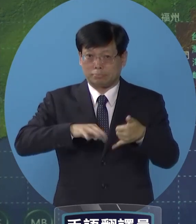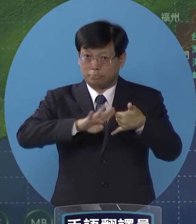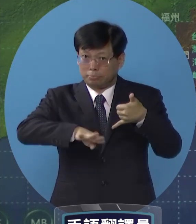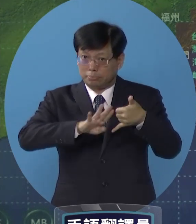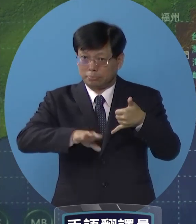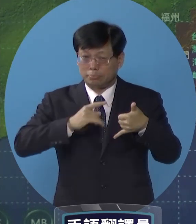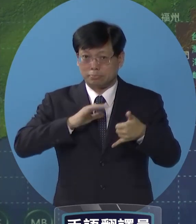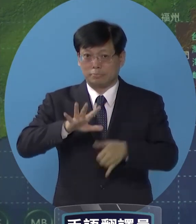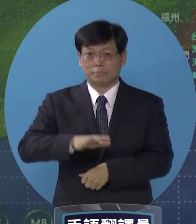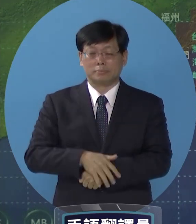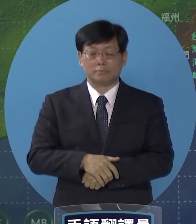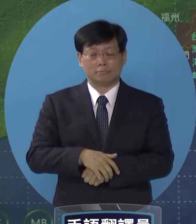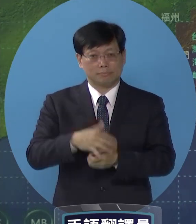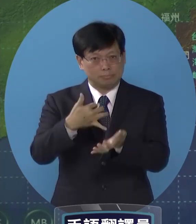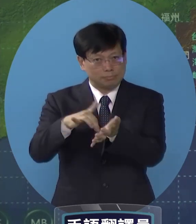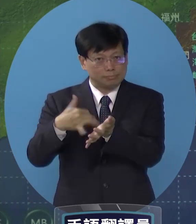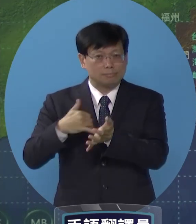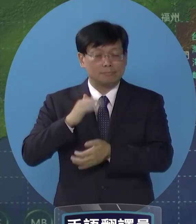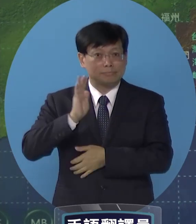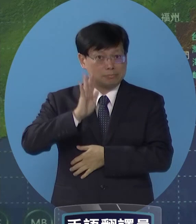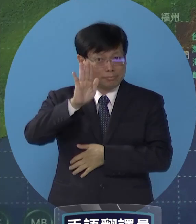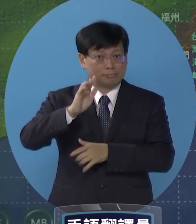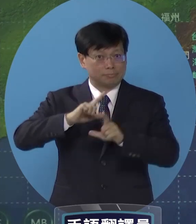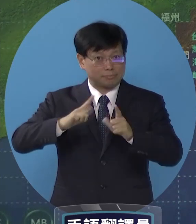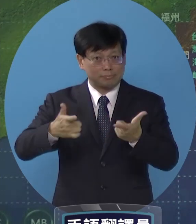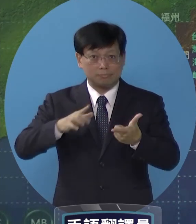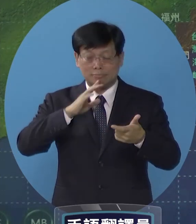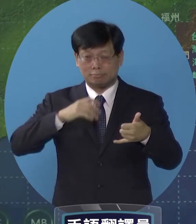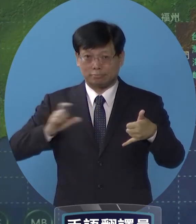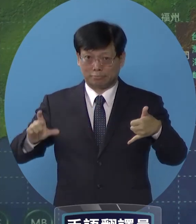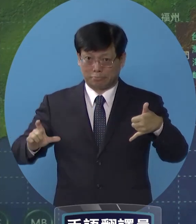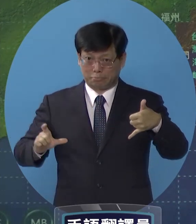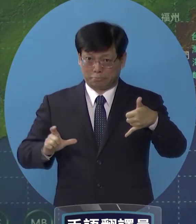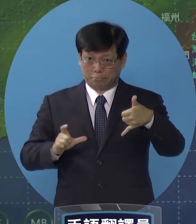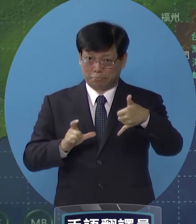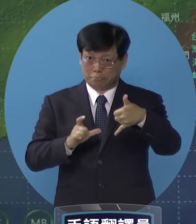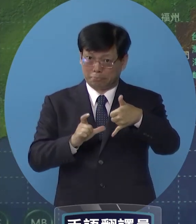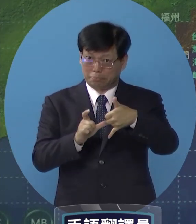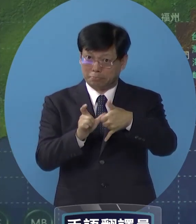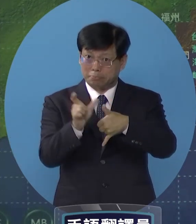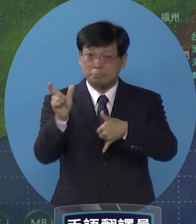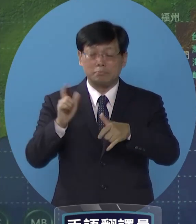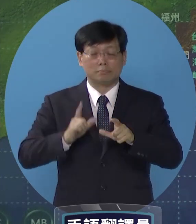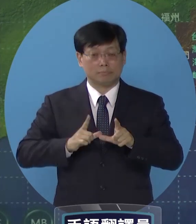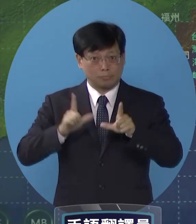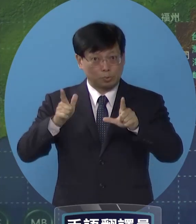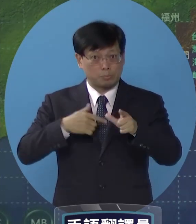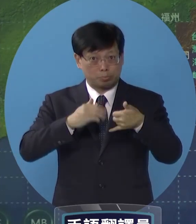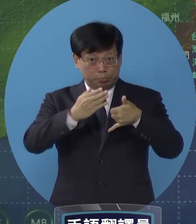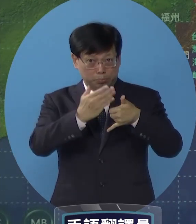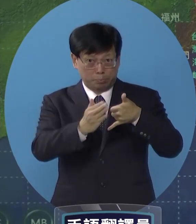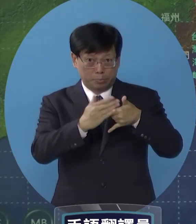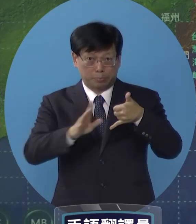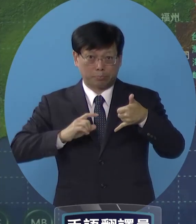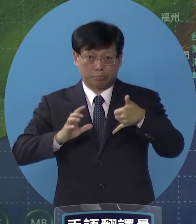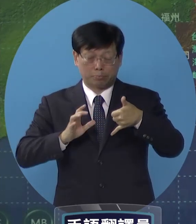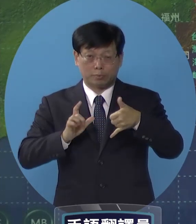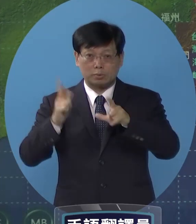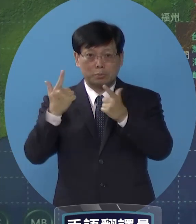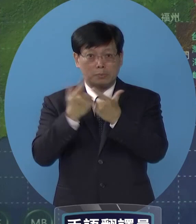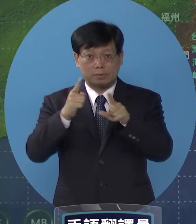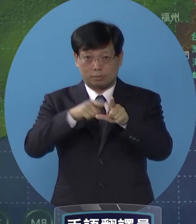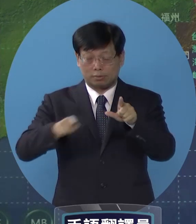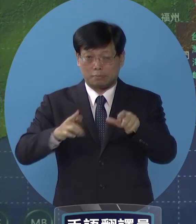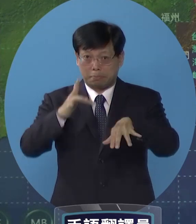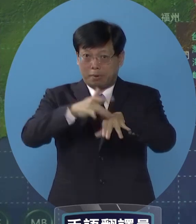地。我们预估接下来台风大致上是沿着台湾的东部的海面北上，通过台湾东北角的沿岸